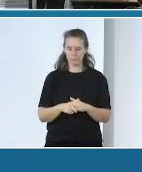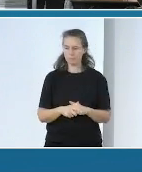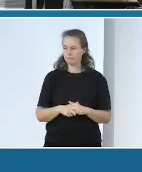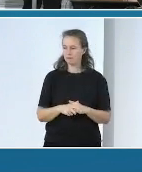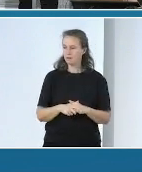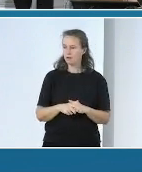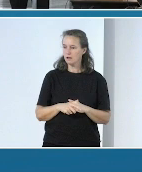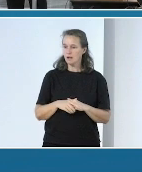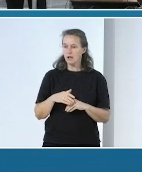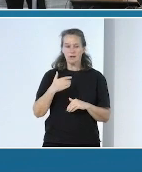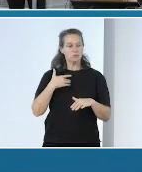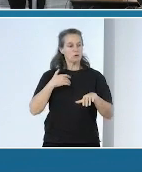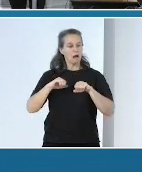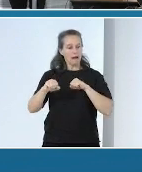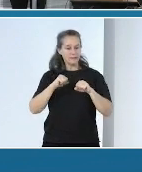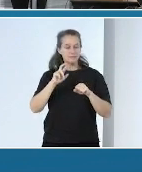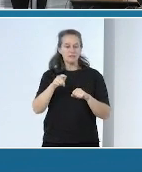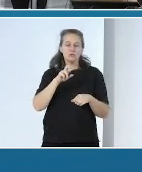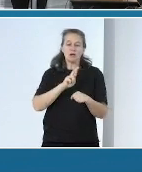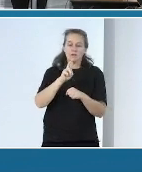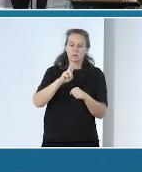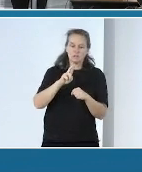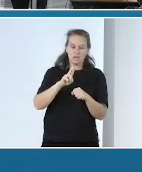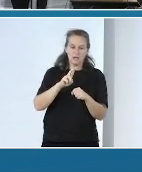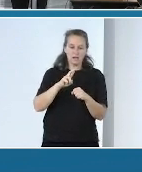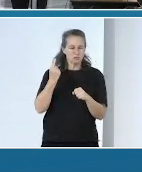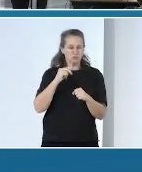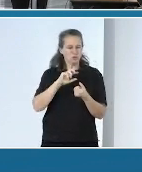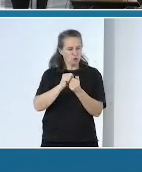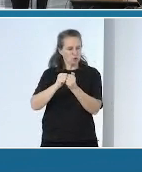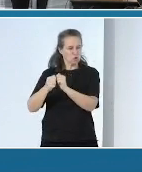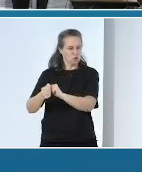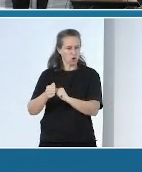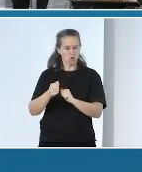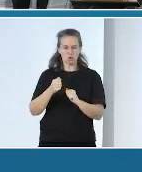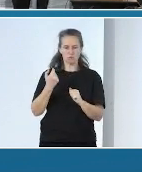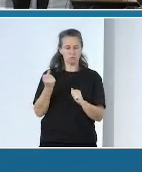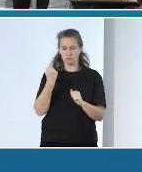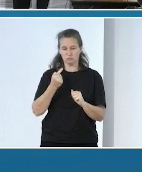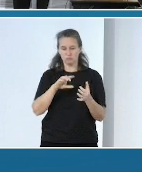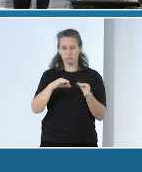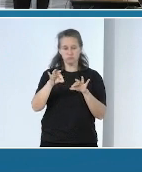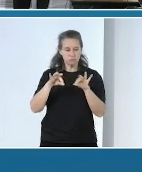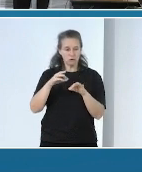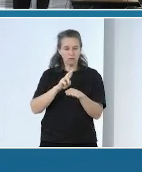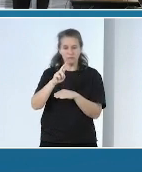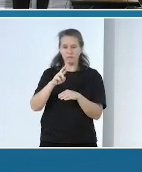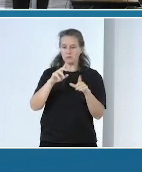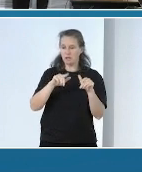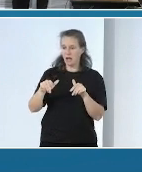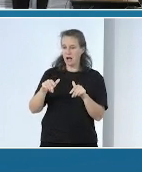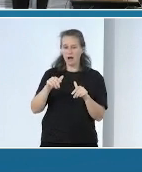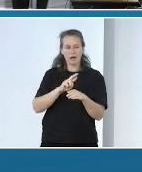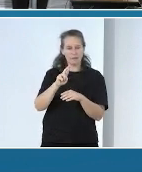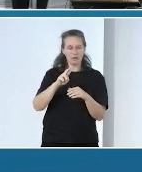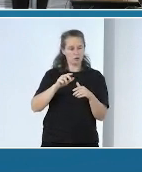Alors, lorsqu'on agit, les changements de référentiel sont incessants. C'est sans arrêt. C'est-à-dire, on va d'un